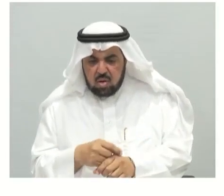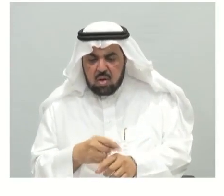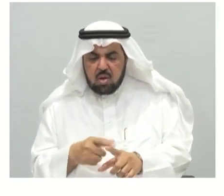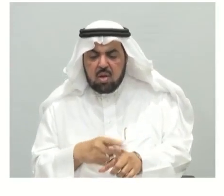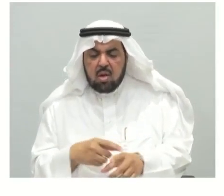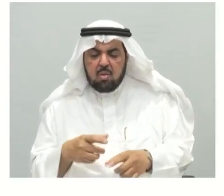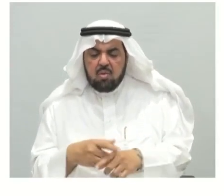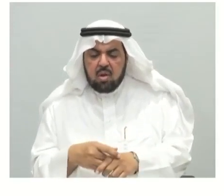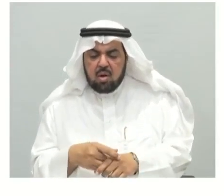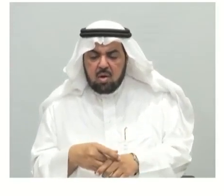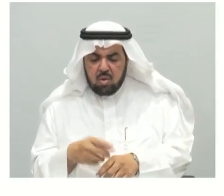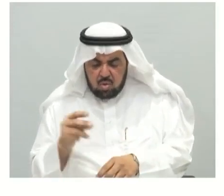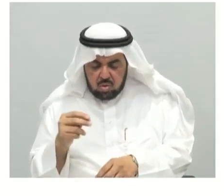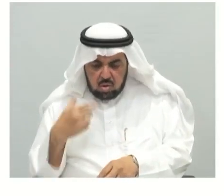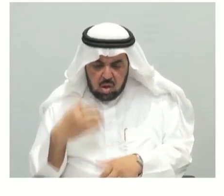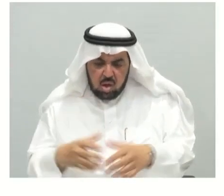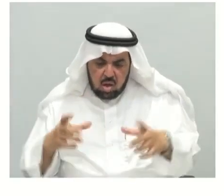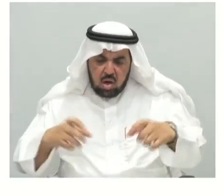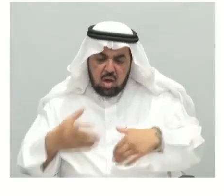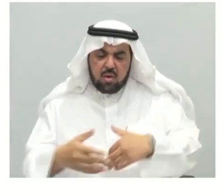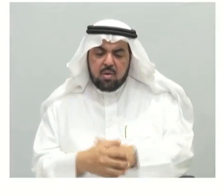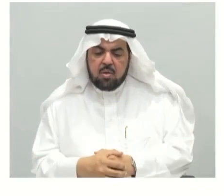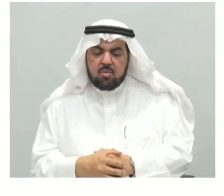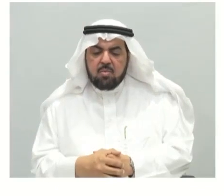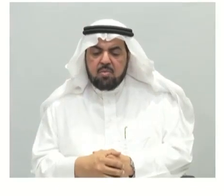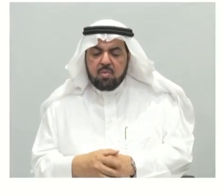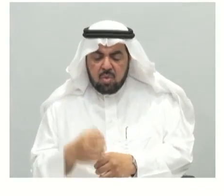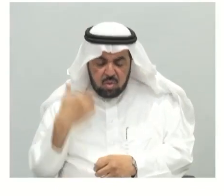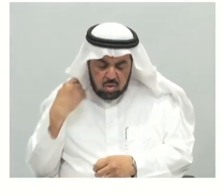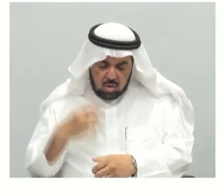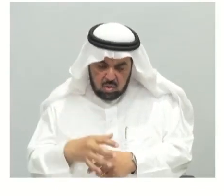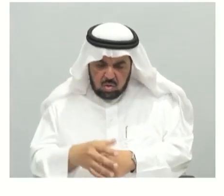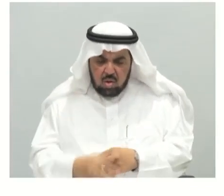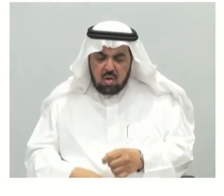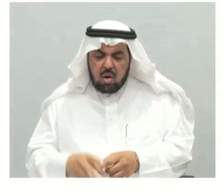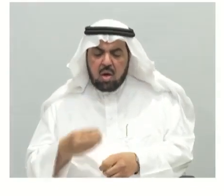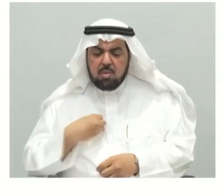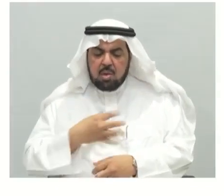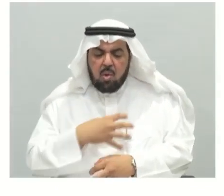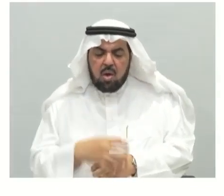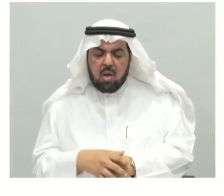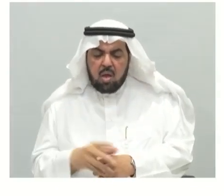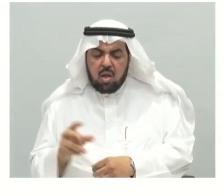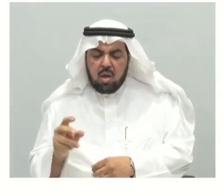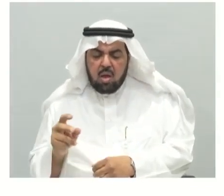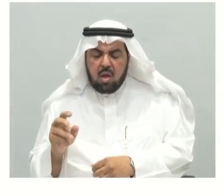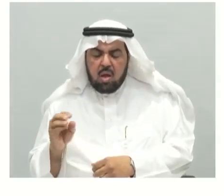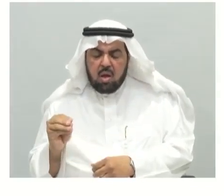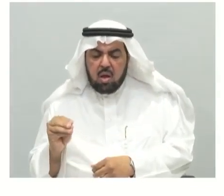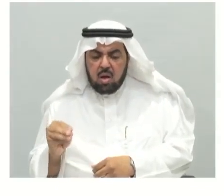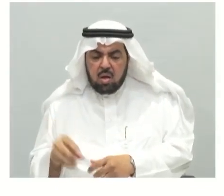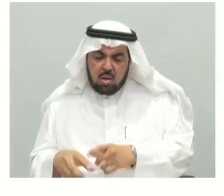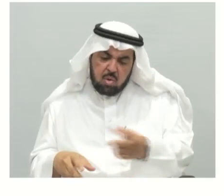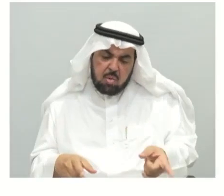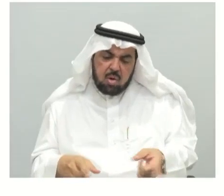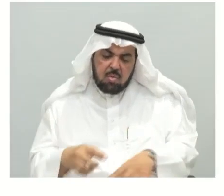تركيب المفصليات قرون الاستشعار الهيكل الخارجي فكوك عليا والغشاء الطبلي وقصبات هوائيه نلاحظ قرون الاستشعار ما الذي